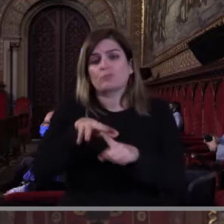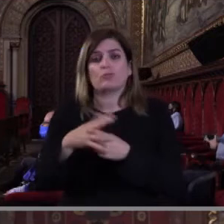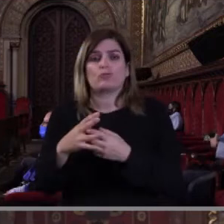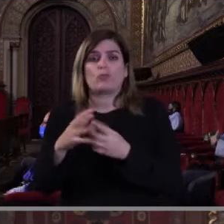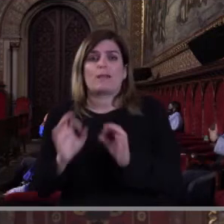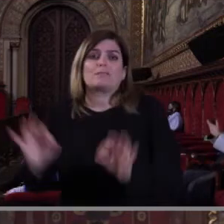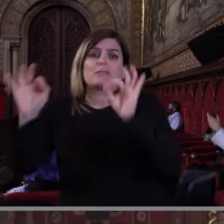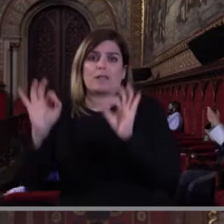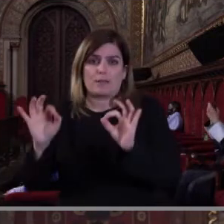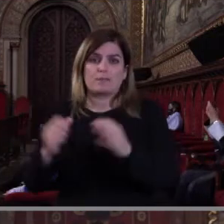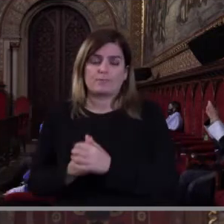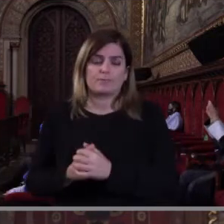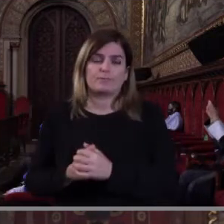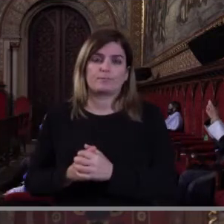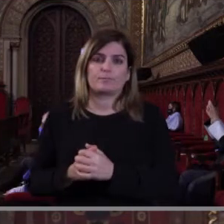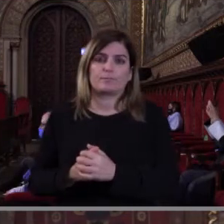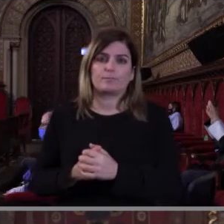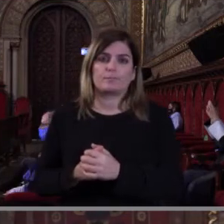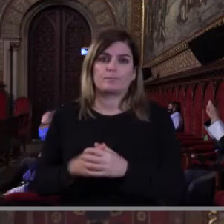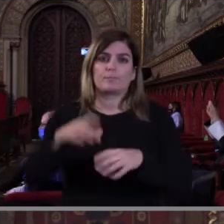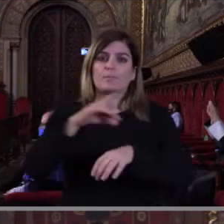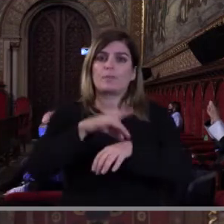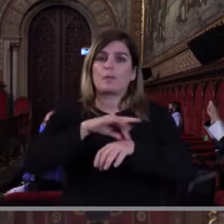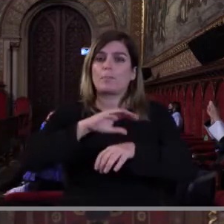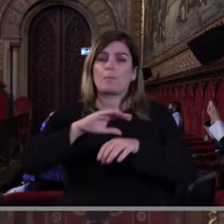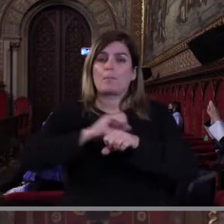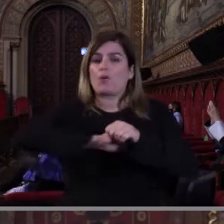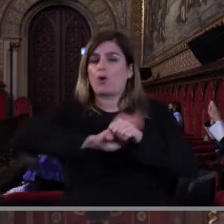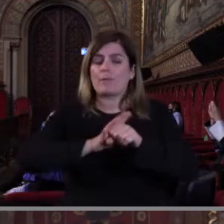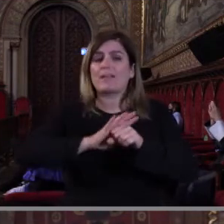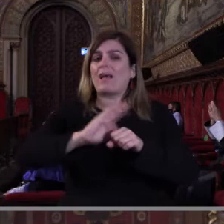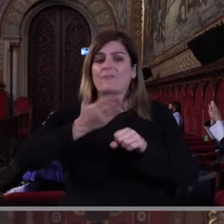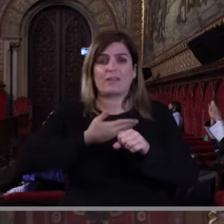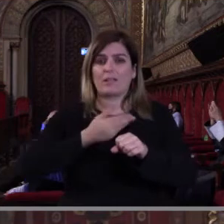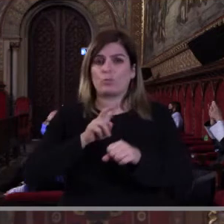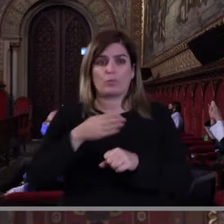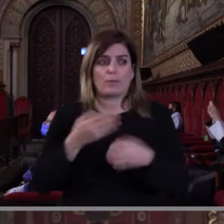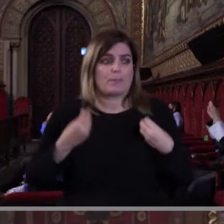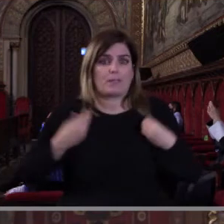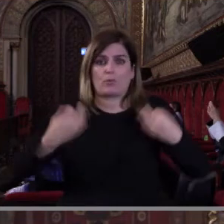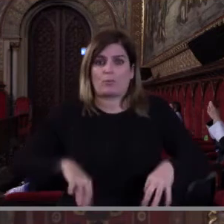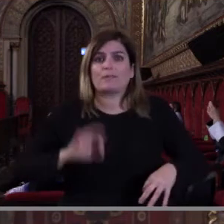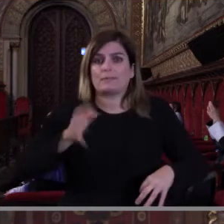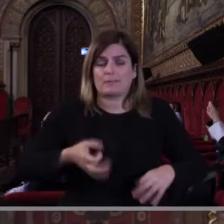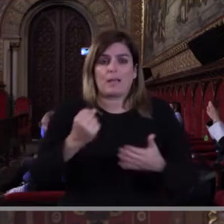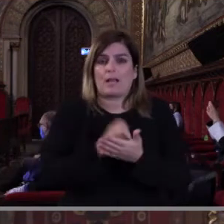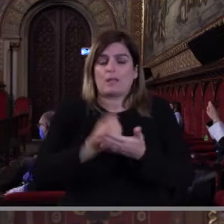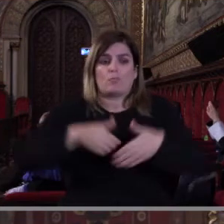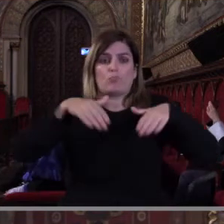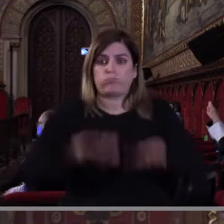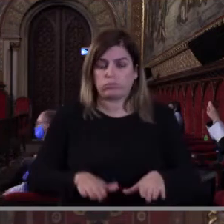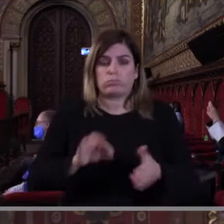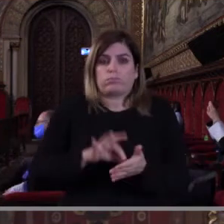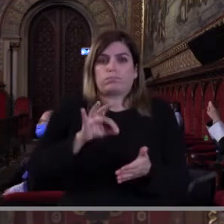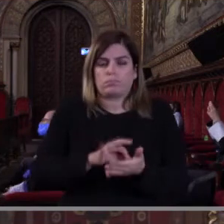circumstàncies extraordinàries. La pandèmia va impactar amb la vida de la Universitat de Barcelona. Suspensió de les classes d'un dia per